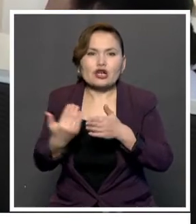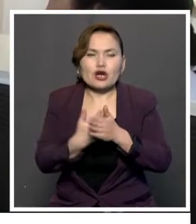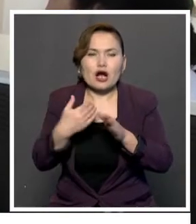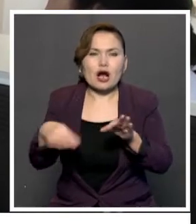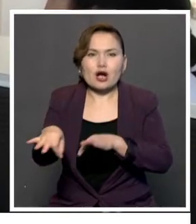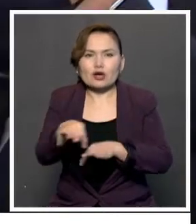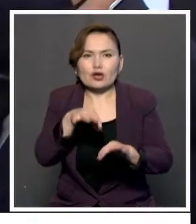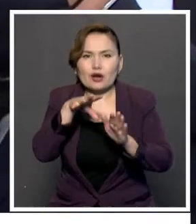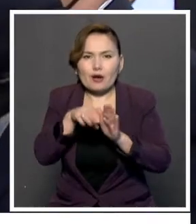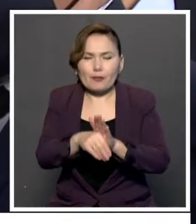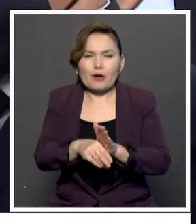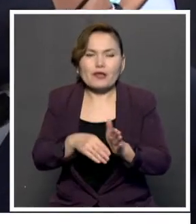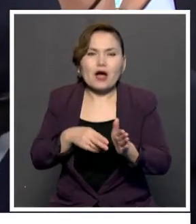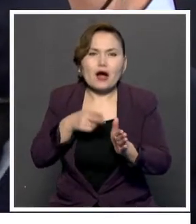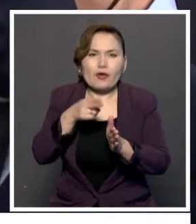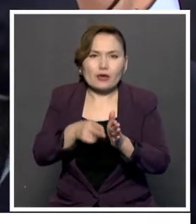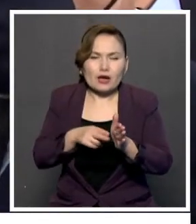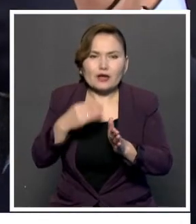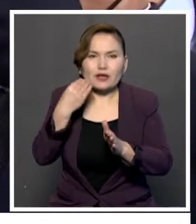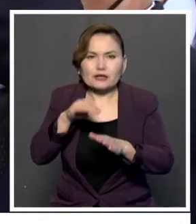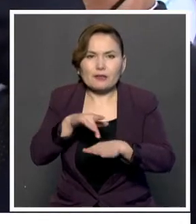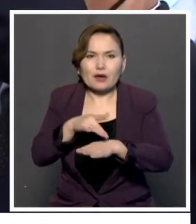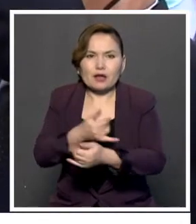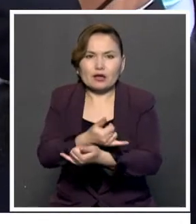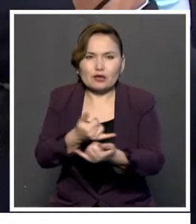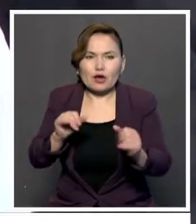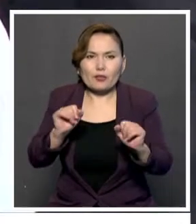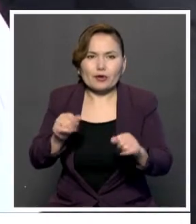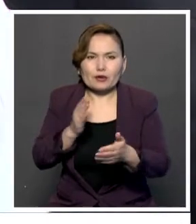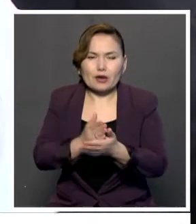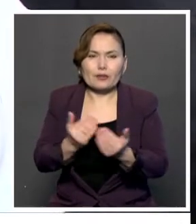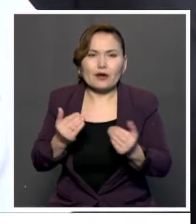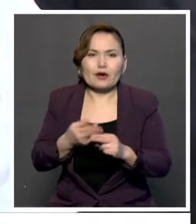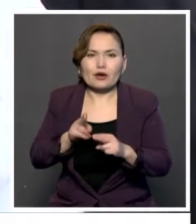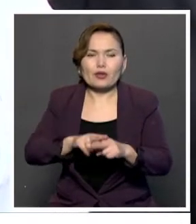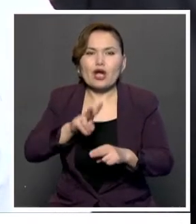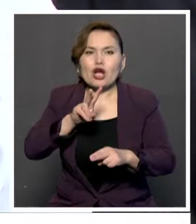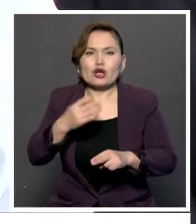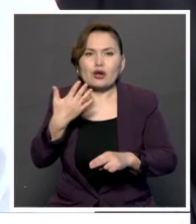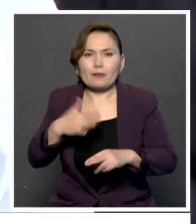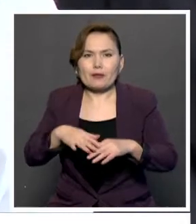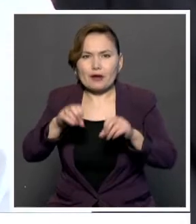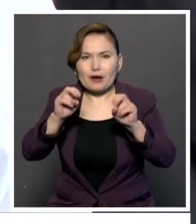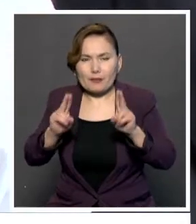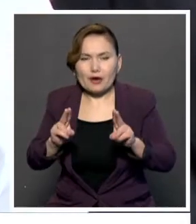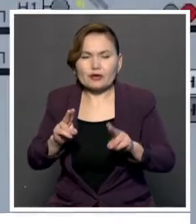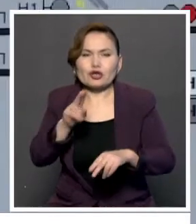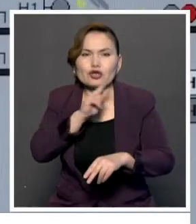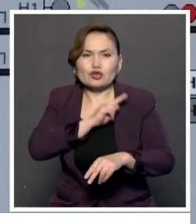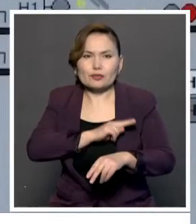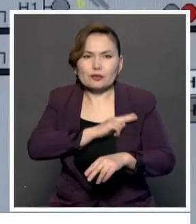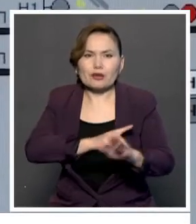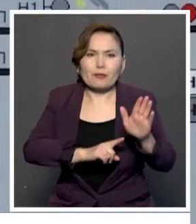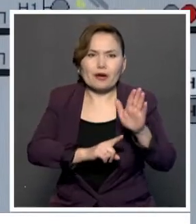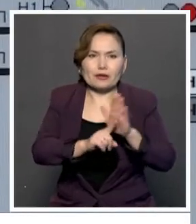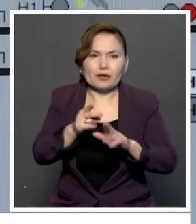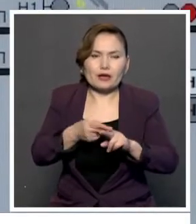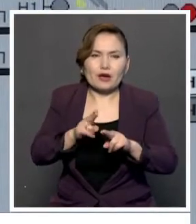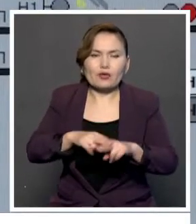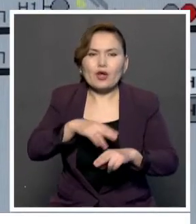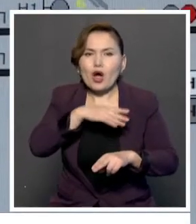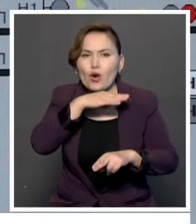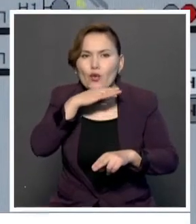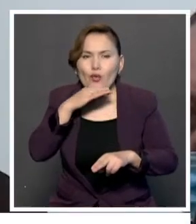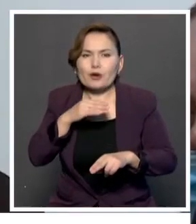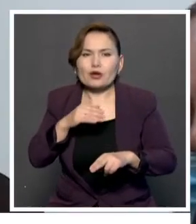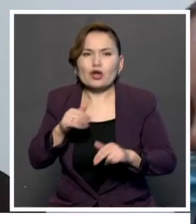локомотивтер мен вагондарға сапалы қызмет көрсетуге мүмкіндік береді. Қазір мұнда 250-ден аса білікті маман жұмыс істеп жатыр. Олардың көбі